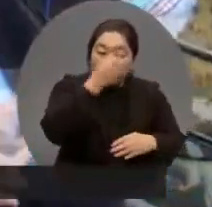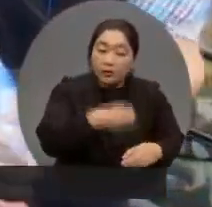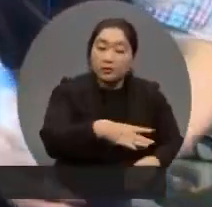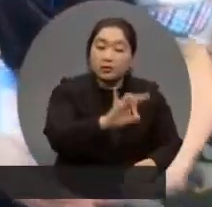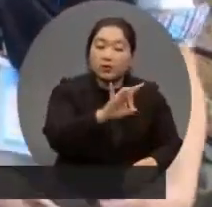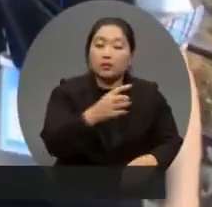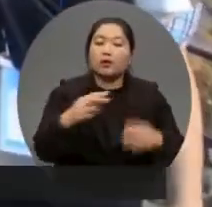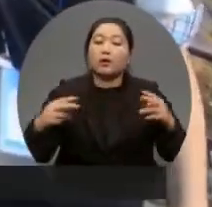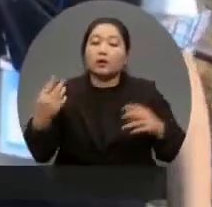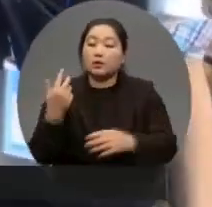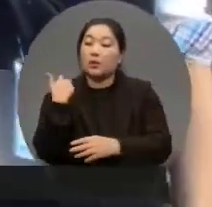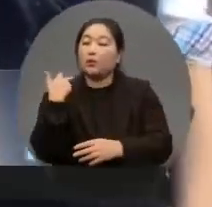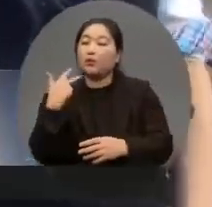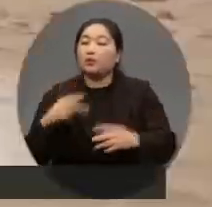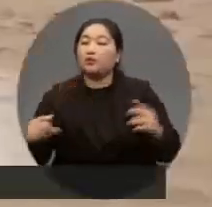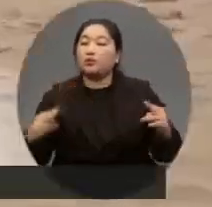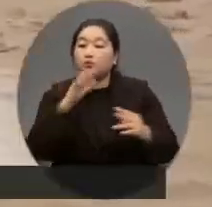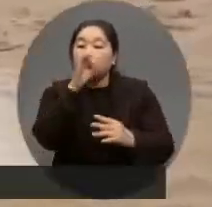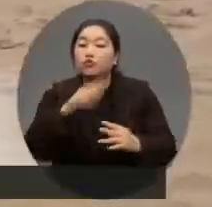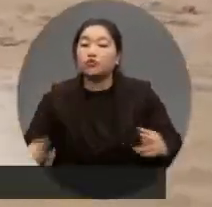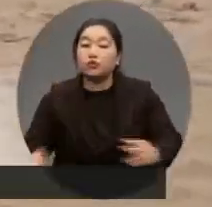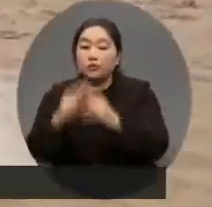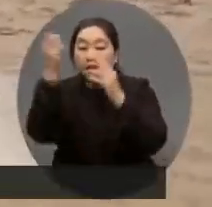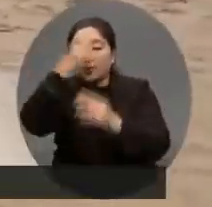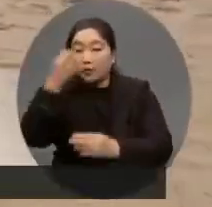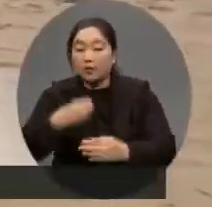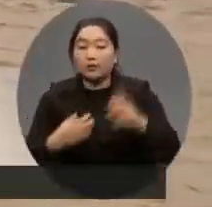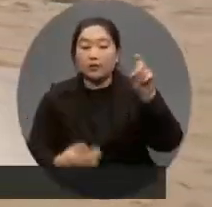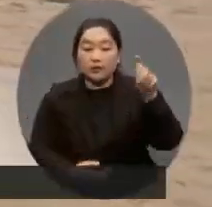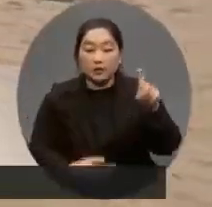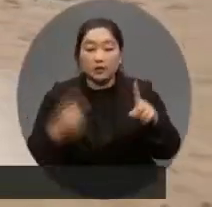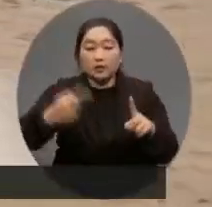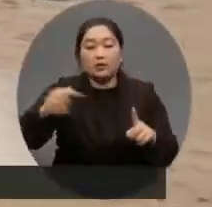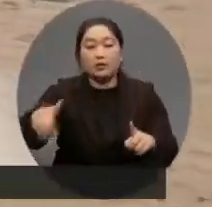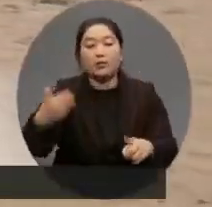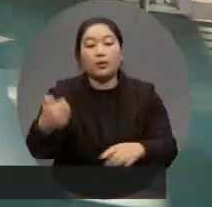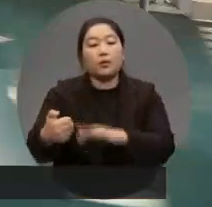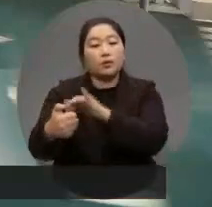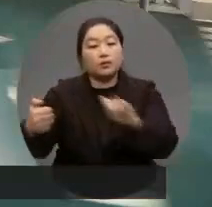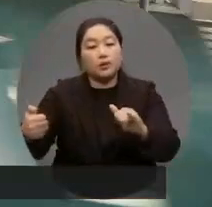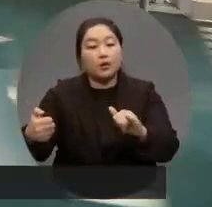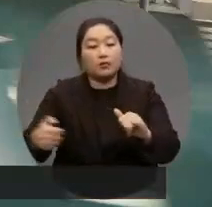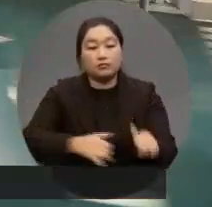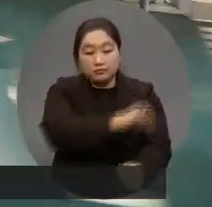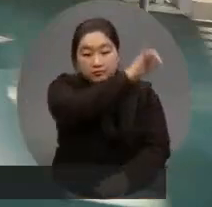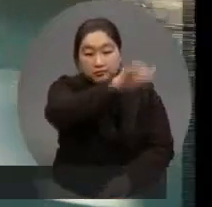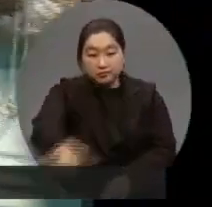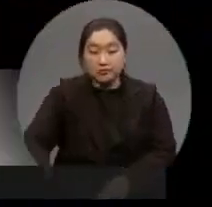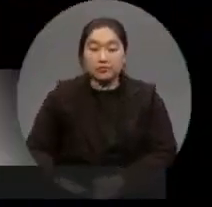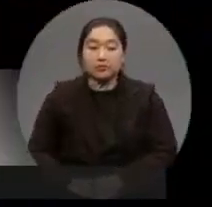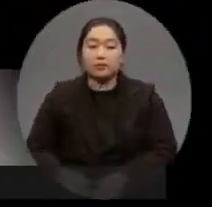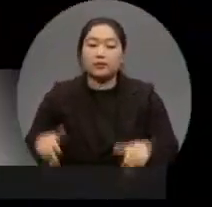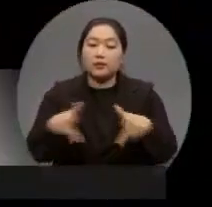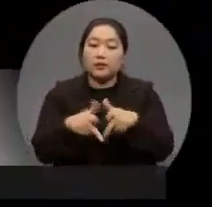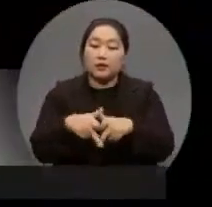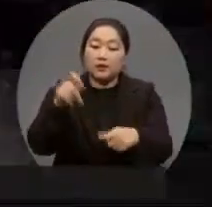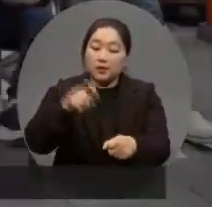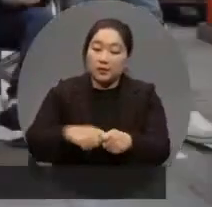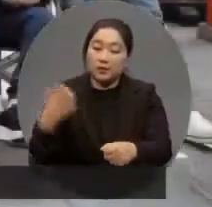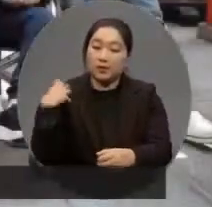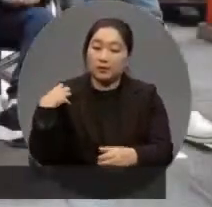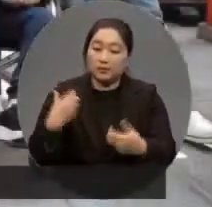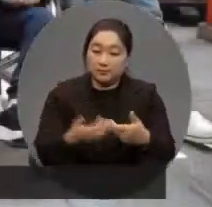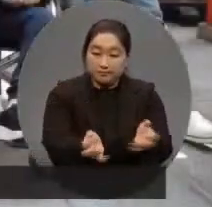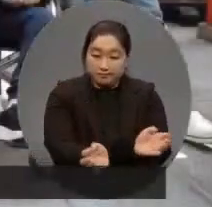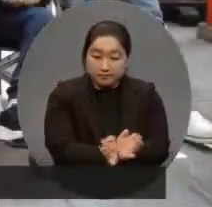중앙탑 고등학교까지 11개 고등학교 1,850여 명이 다녀왔습니다. 장애 학생을 위해 전담팀까지